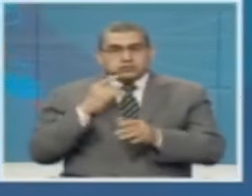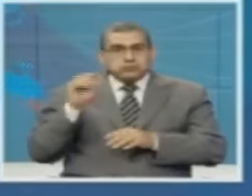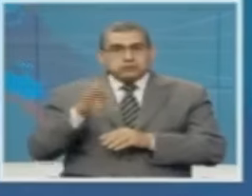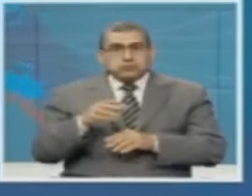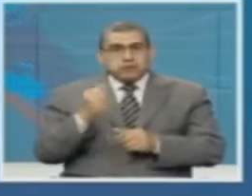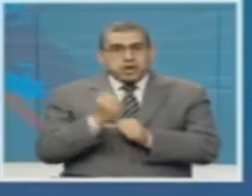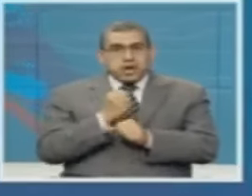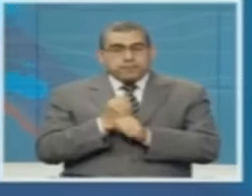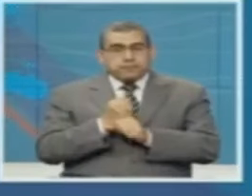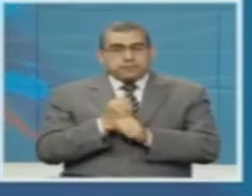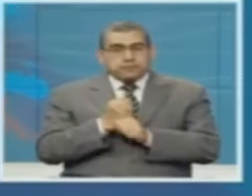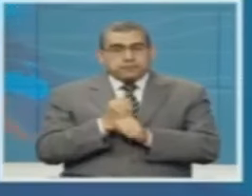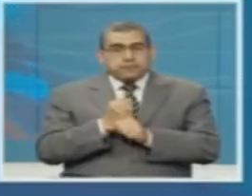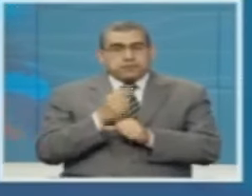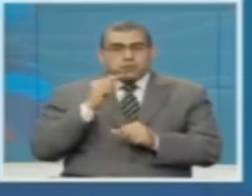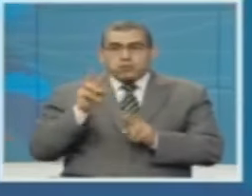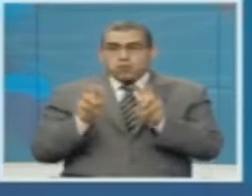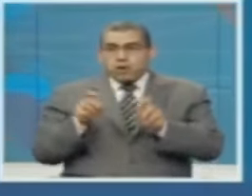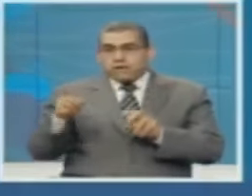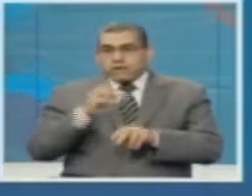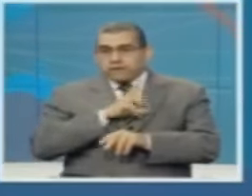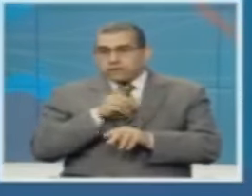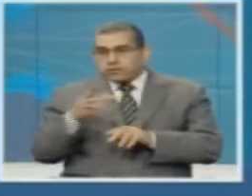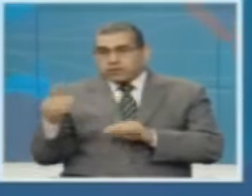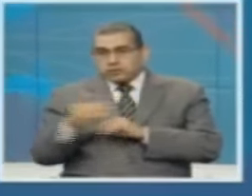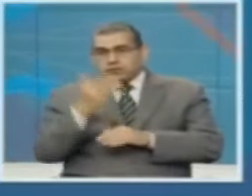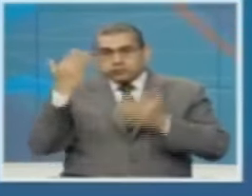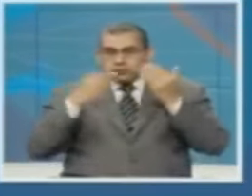حركة العالقين وغيرها من